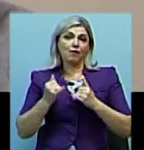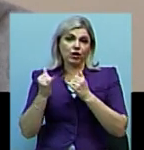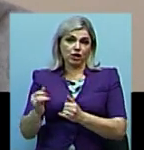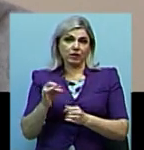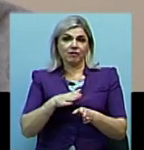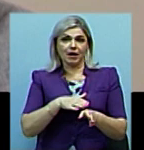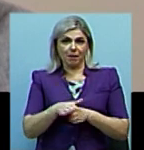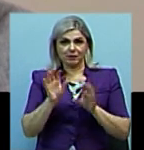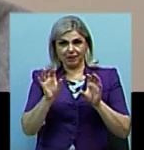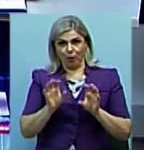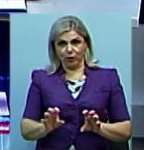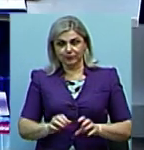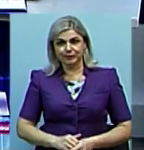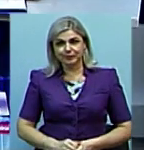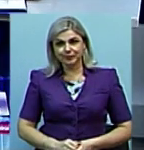законів.